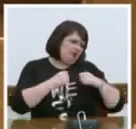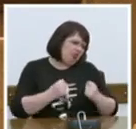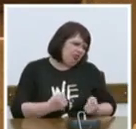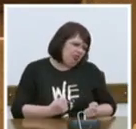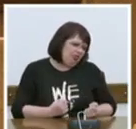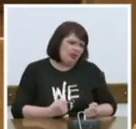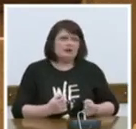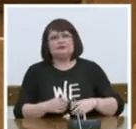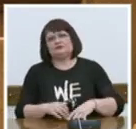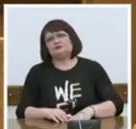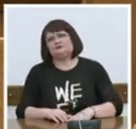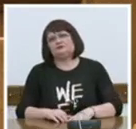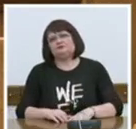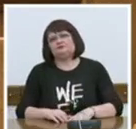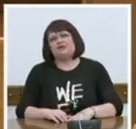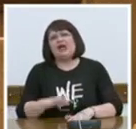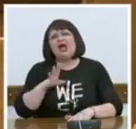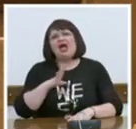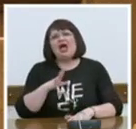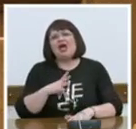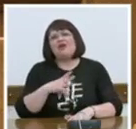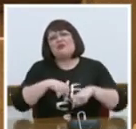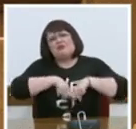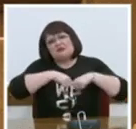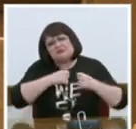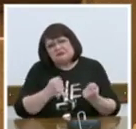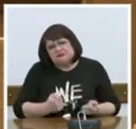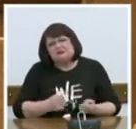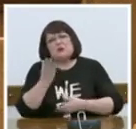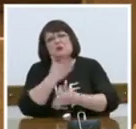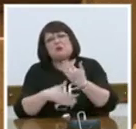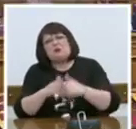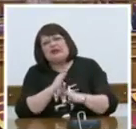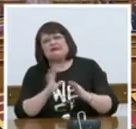κέντρα εκπαίδευσης απογοητευμένων και καταπτωημένων νέων